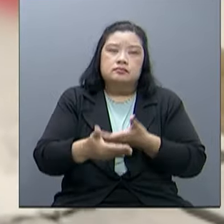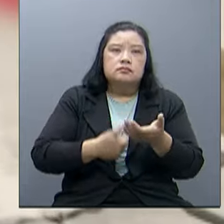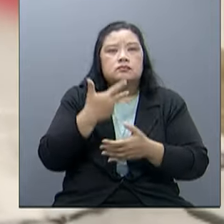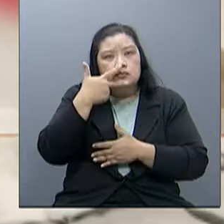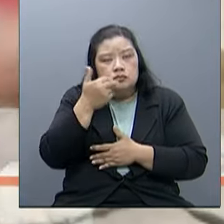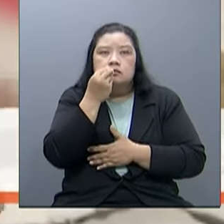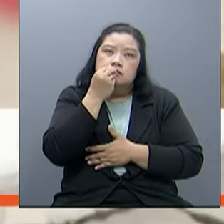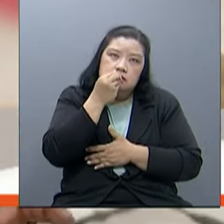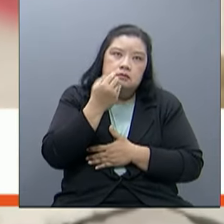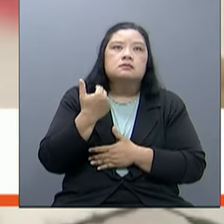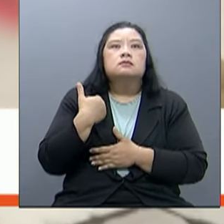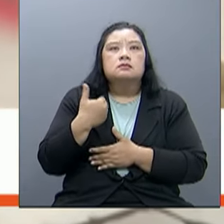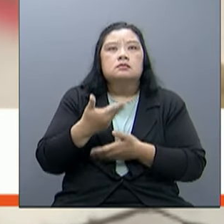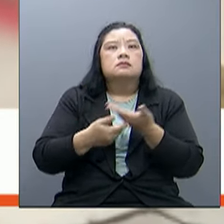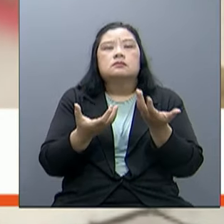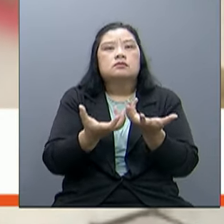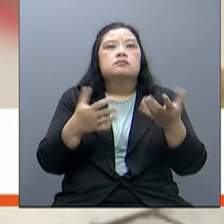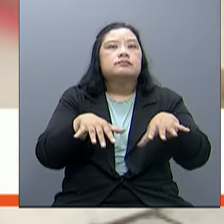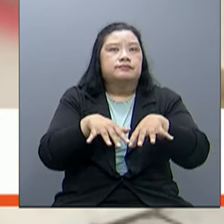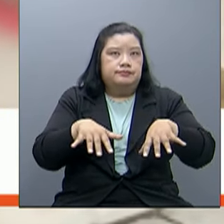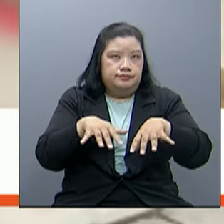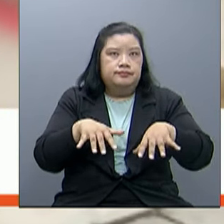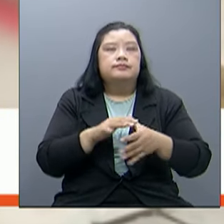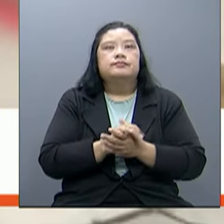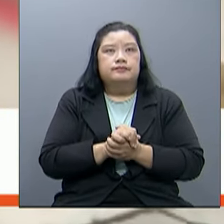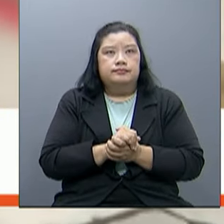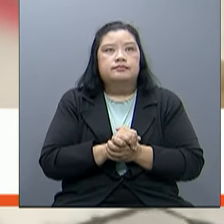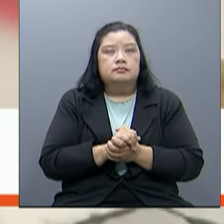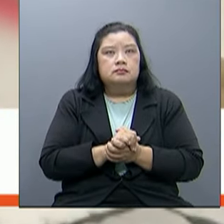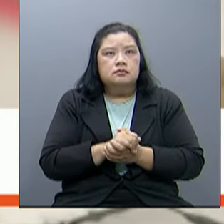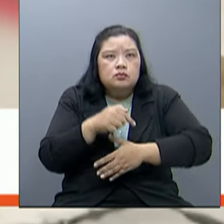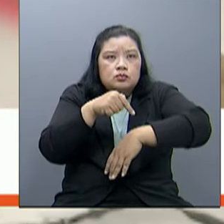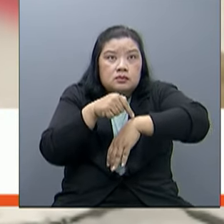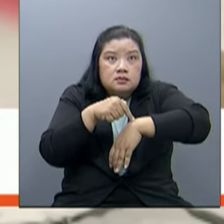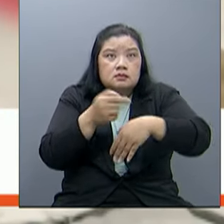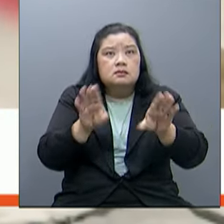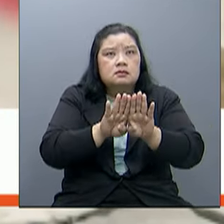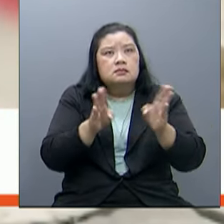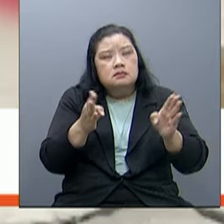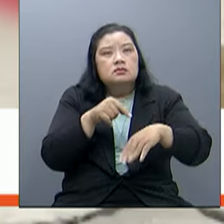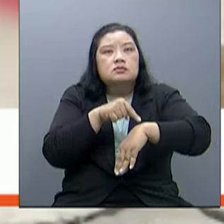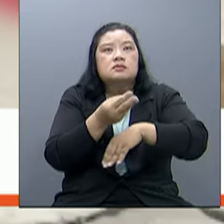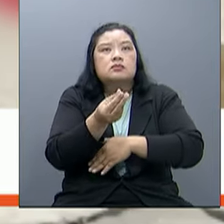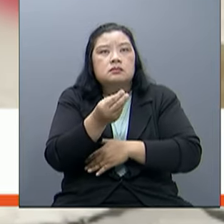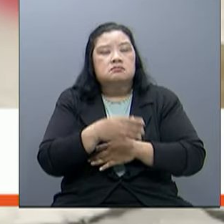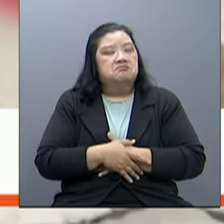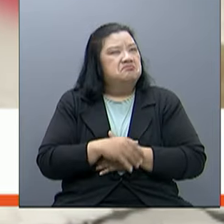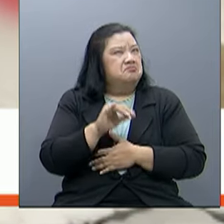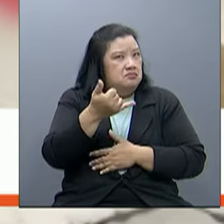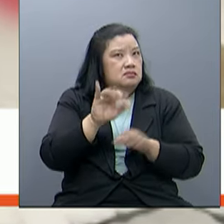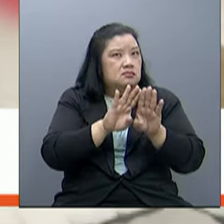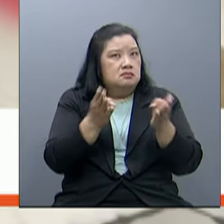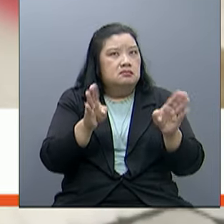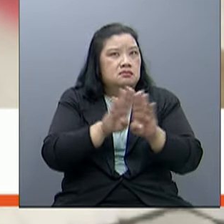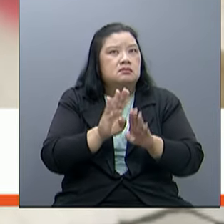ไรคือของชำทั่วไปอ่ะ อ ๋ อแล้วเขาเปิดกี่โมงปิดกี่โมงอะคะ ไอ้เปิดนั้นไม่แน่นอน